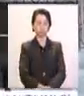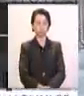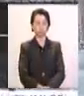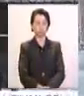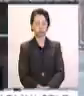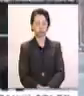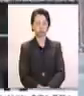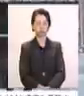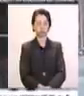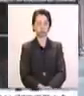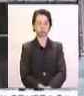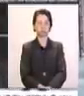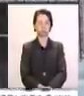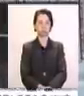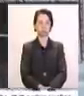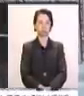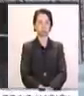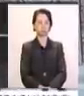taşıtıp yürütken